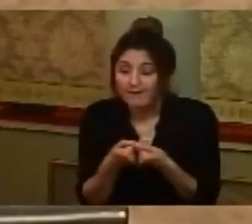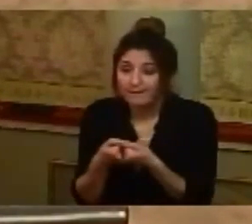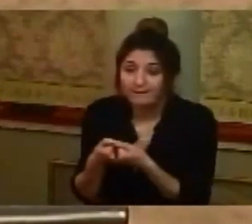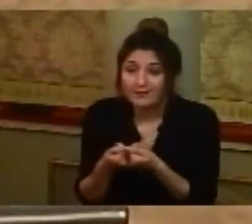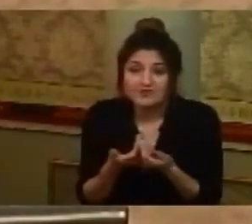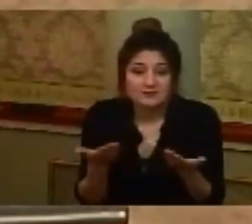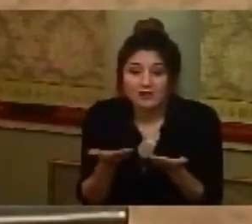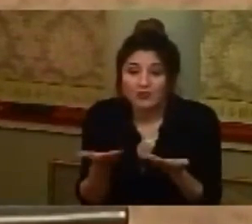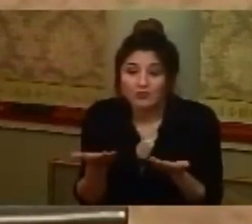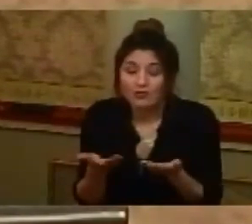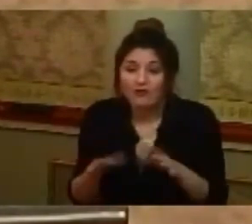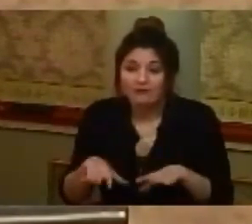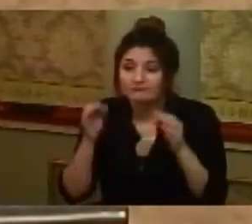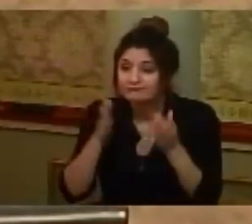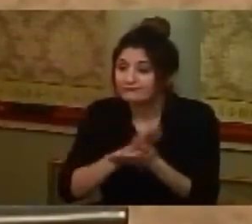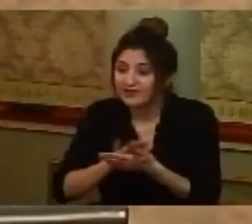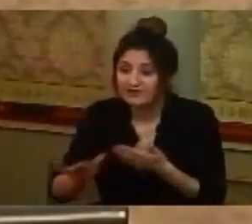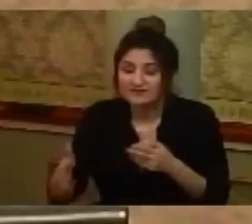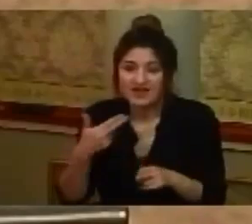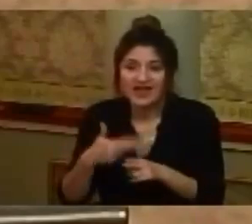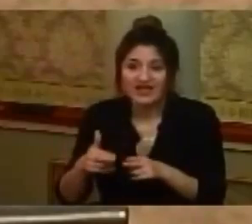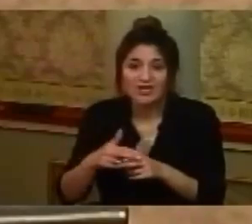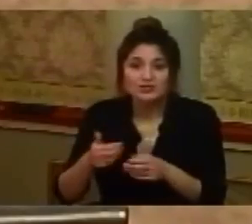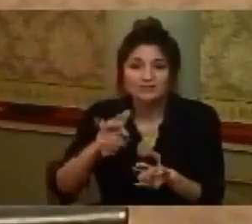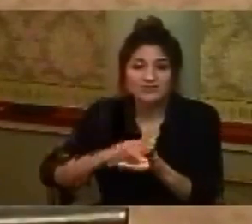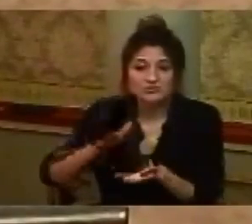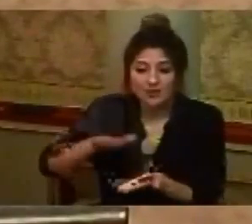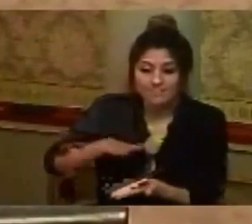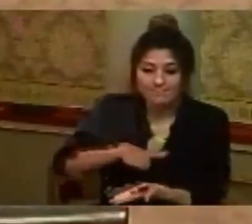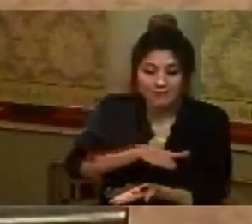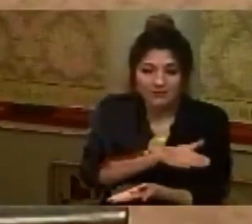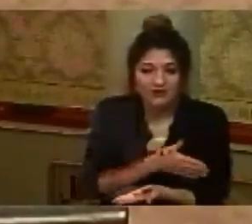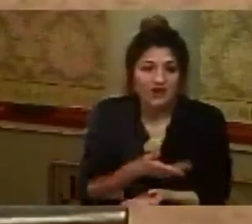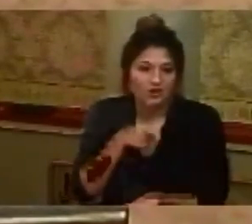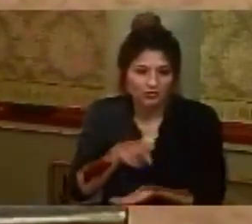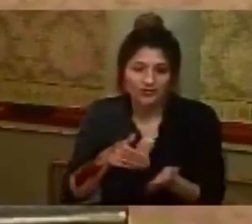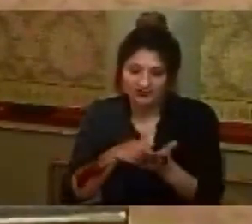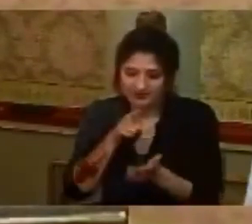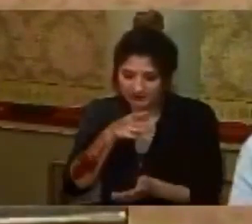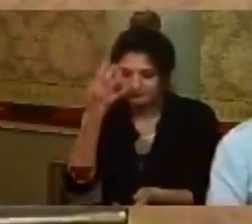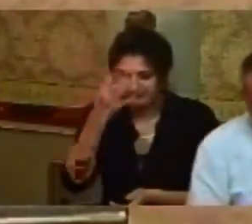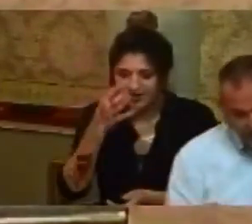se mogu jednostavno riješiti parkirališta, da i o tome razmislite. Hvala.